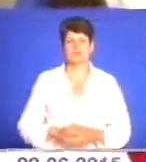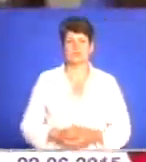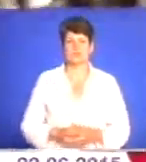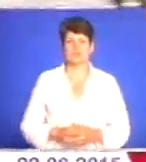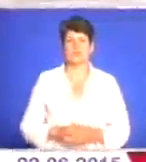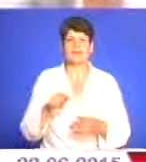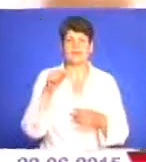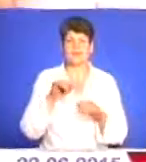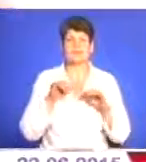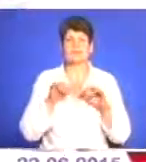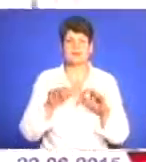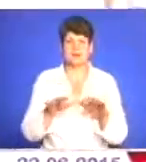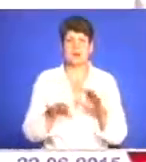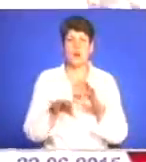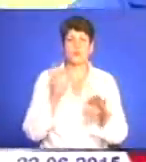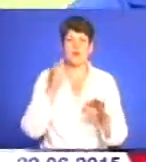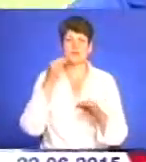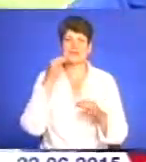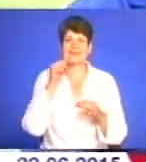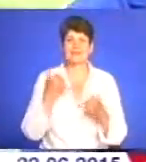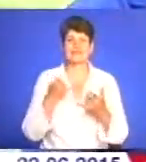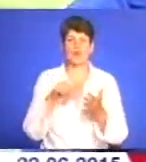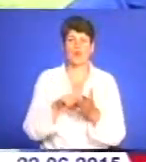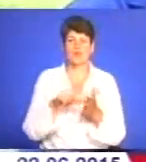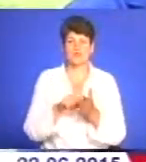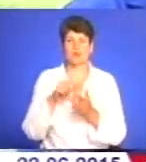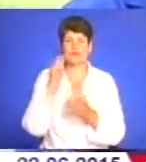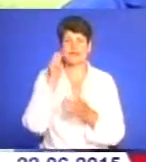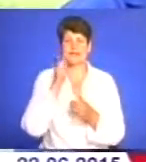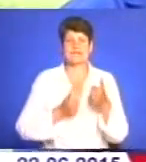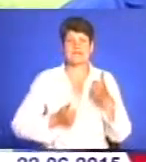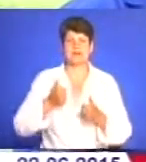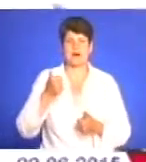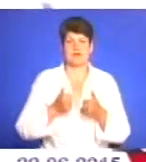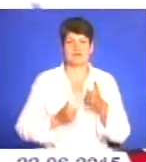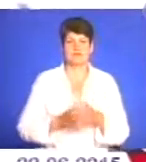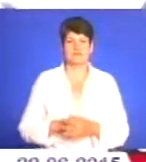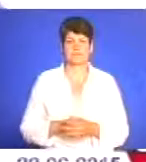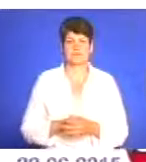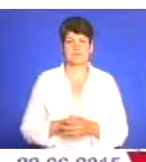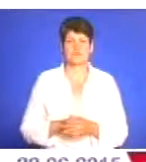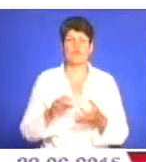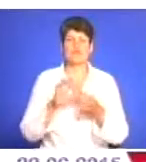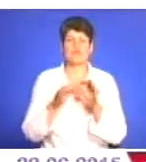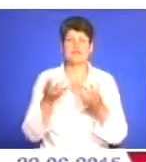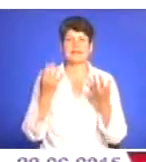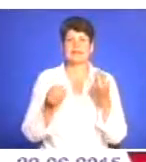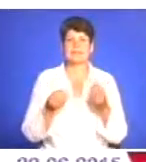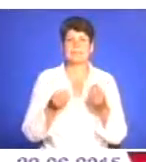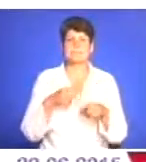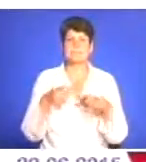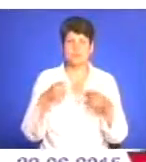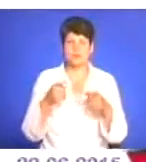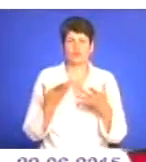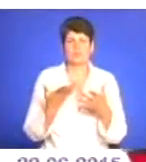Саме на таких заходах обирають кращих для участі у всеукраїнських змаганнях. Цей Олімпійський день бігу – це дійсно тут